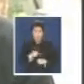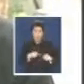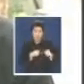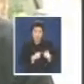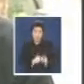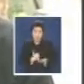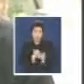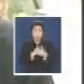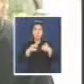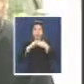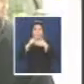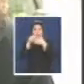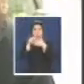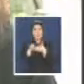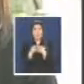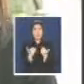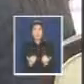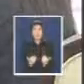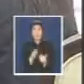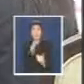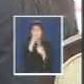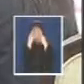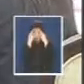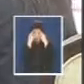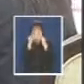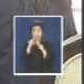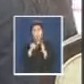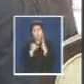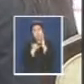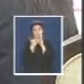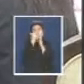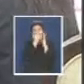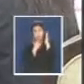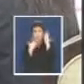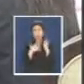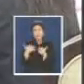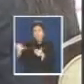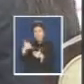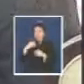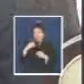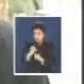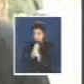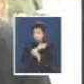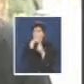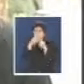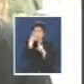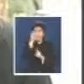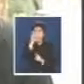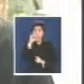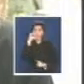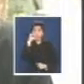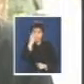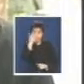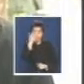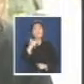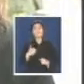จะแก้ไขปัญหาพี่น้องประชาชนค่ะ ครับแล้วก็ถ้าท่านนายกกลับมาแล้ววันที่17ต้องขออนุญาตท่านนายกมาสรุปให้พี่น้องประชาชนฟังอีกรอบนึง ค่